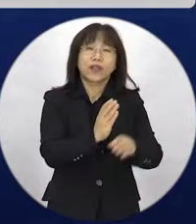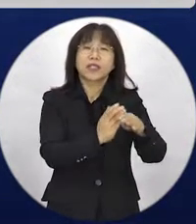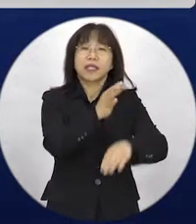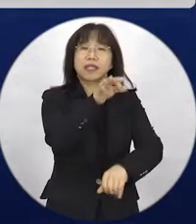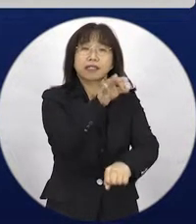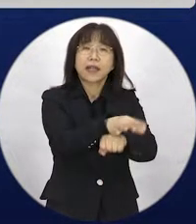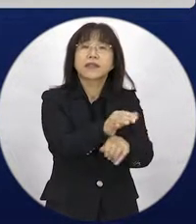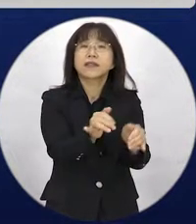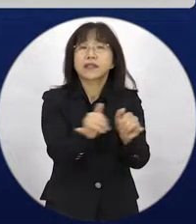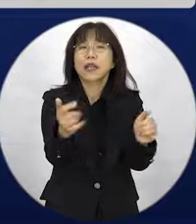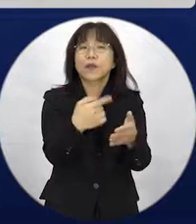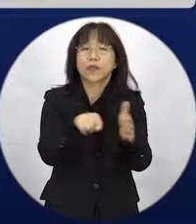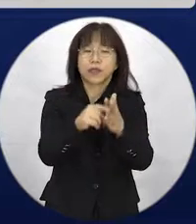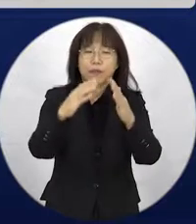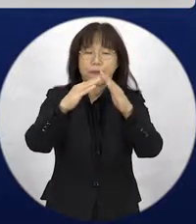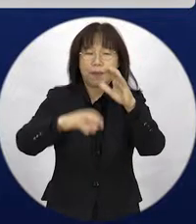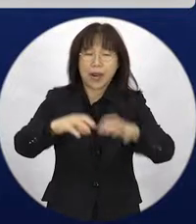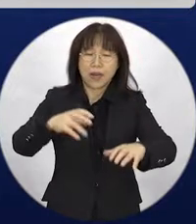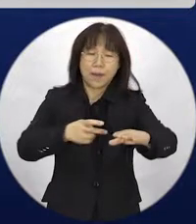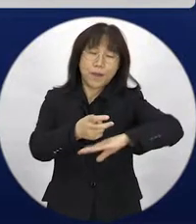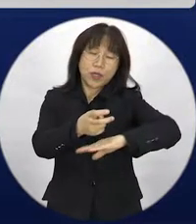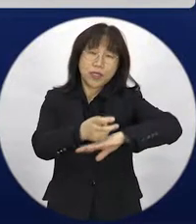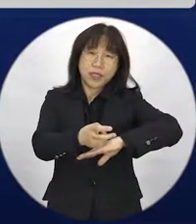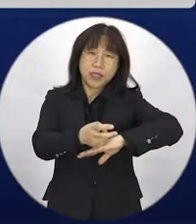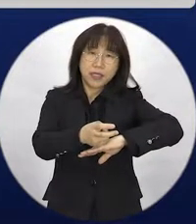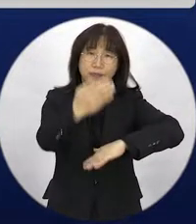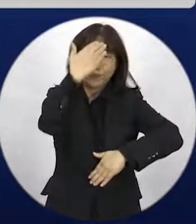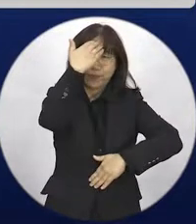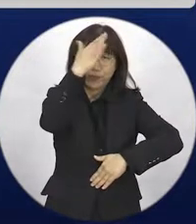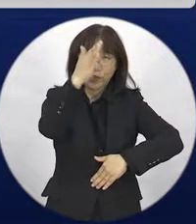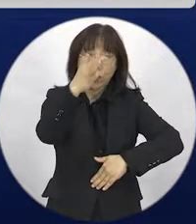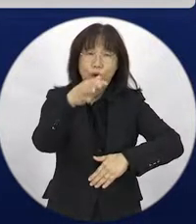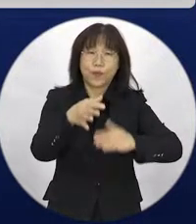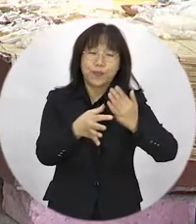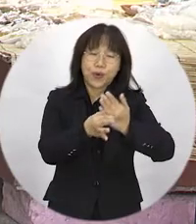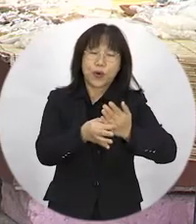고객을 대상으로 마을버스 무료승차 쿠폰을 지급합니다.